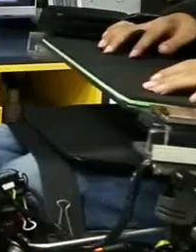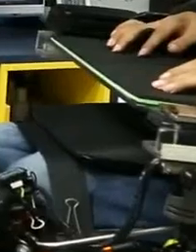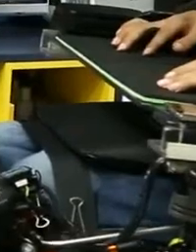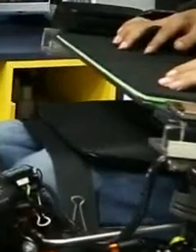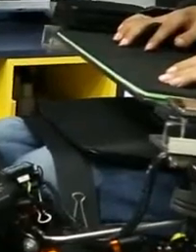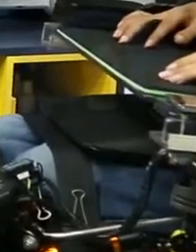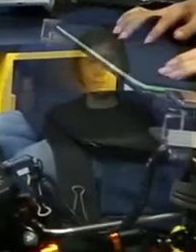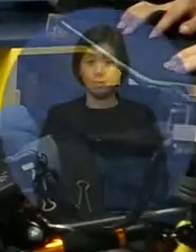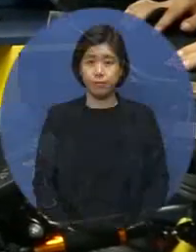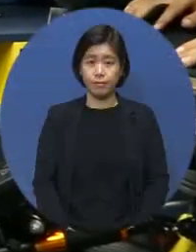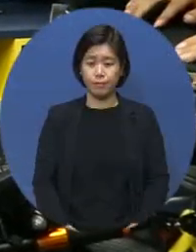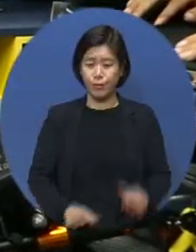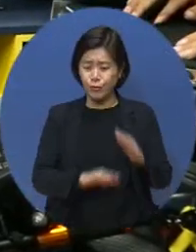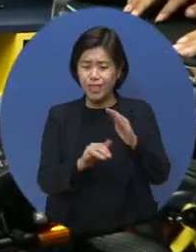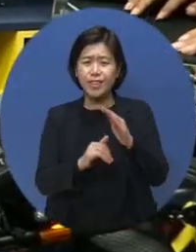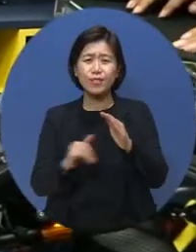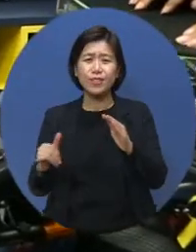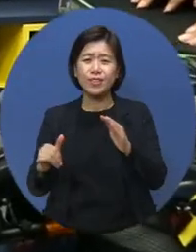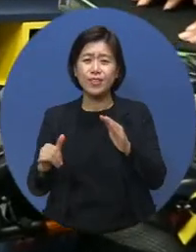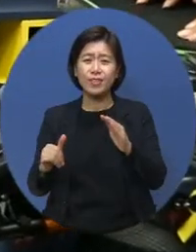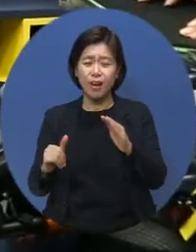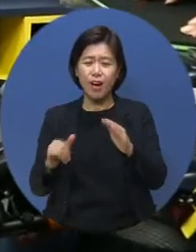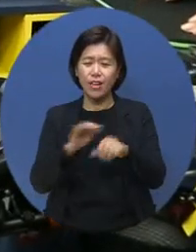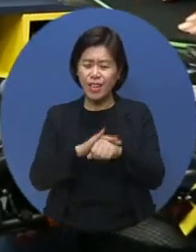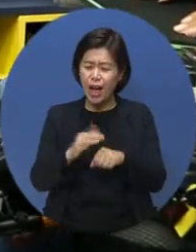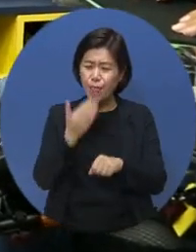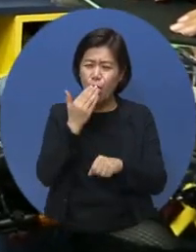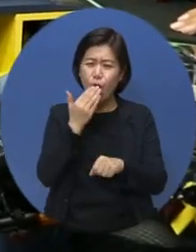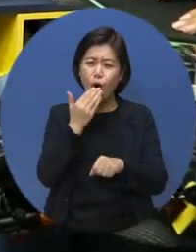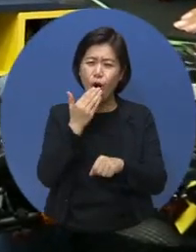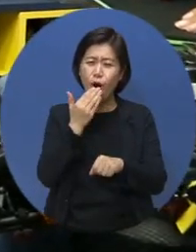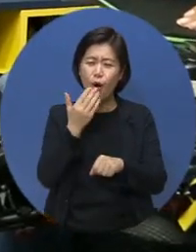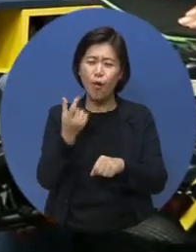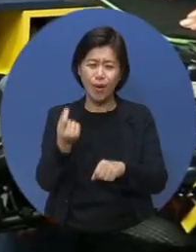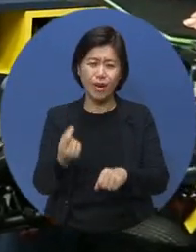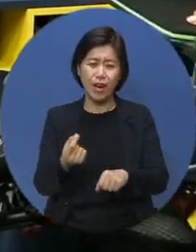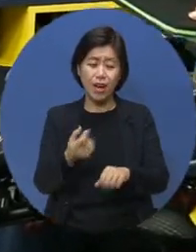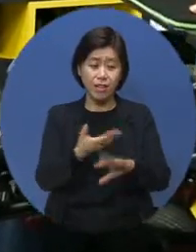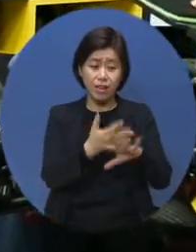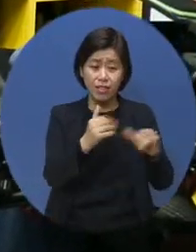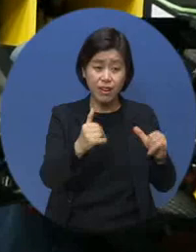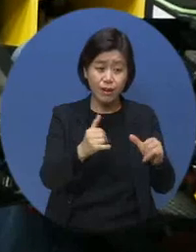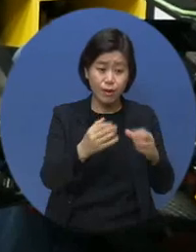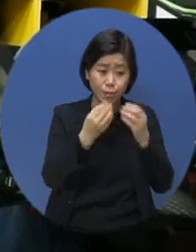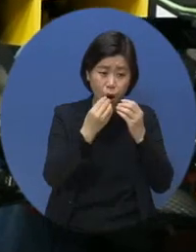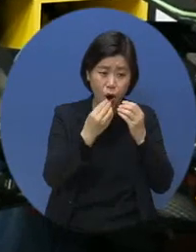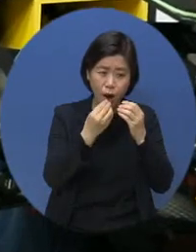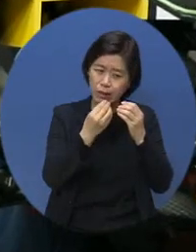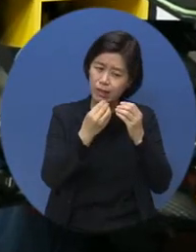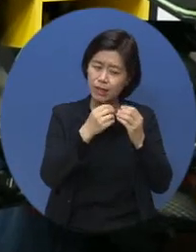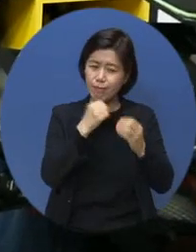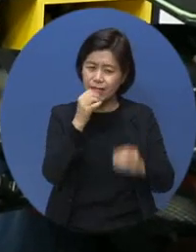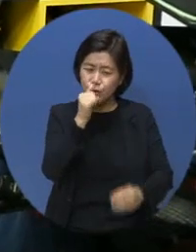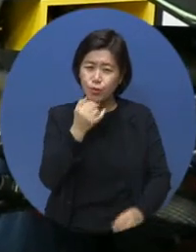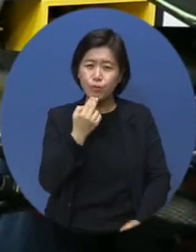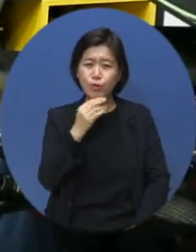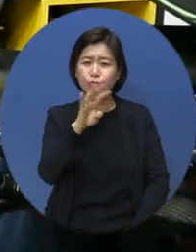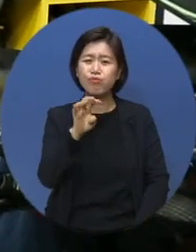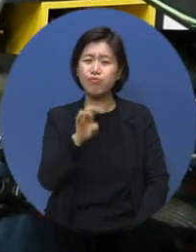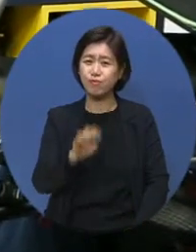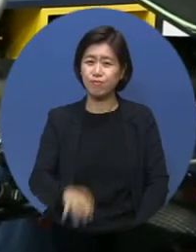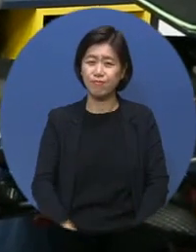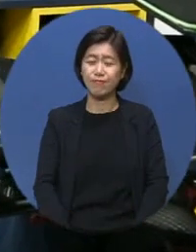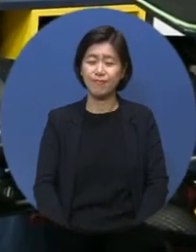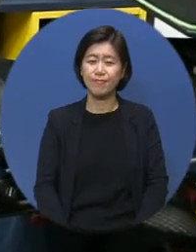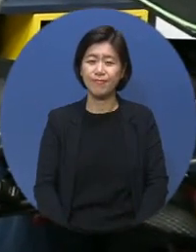우리 식구들은 내가 한다면 팔아 되겠지만 단 사람들은 지도자는 살이 대한 많이 찍어요 음 지구 여기서 폭정 딱